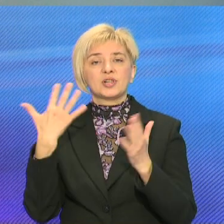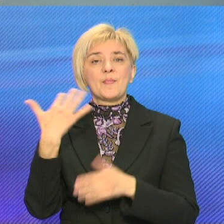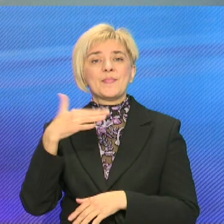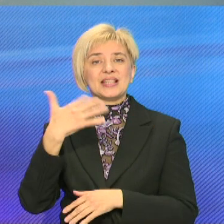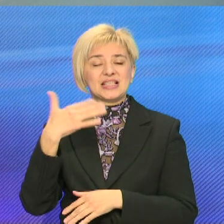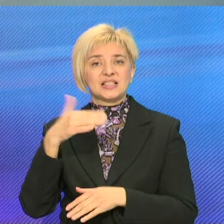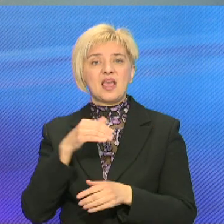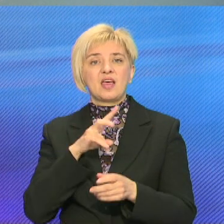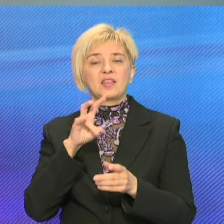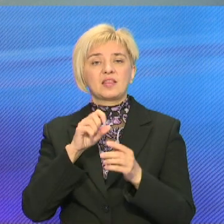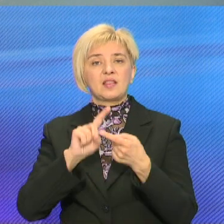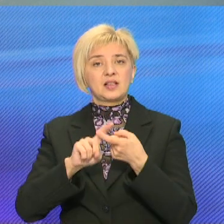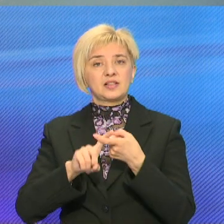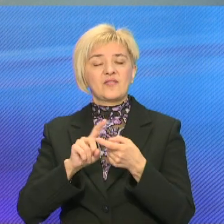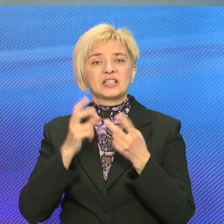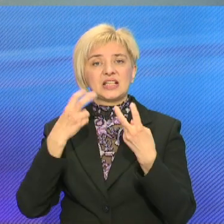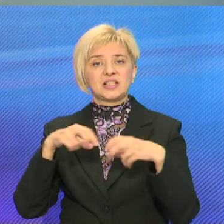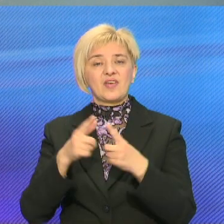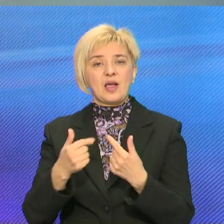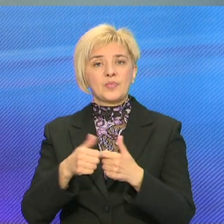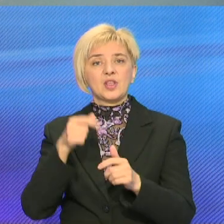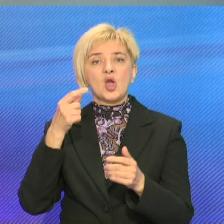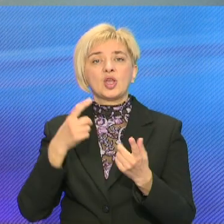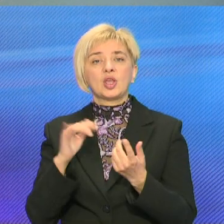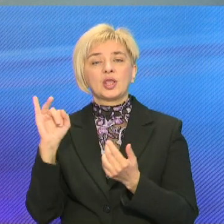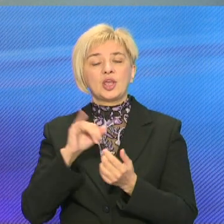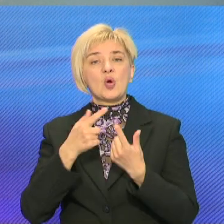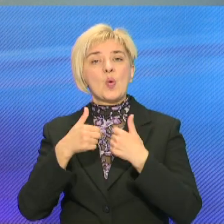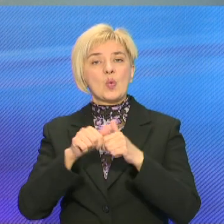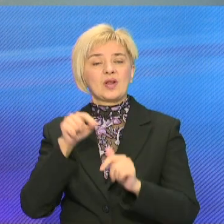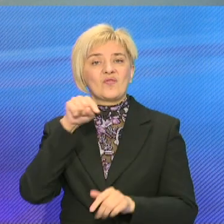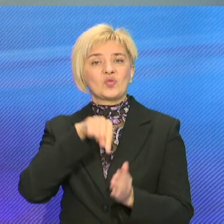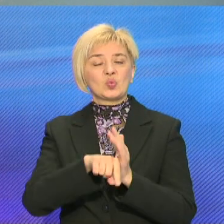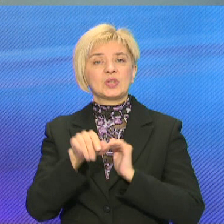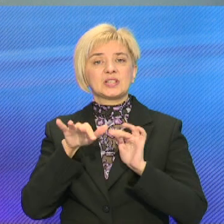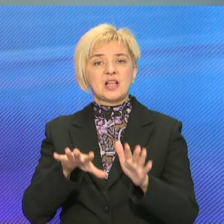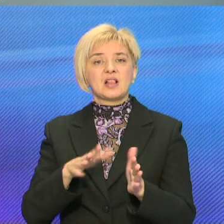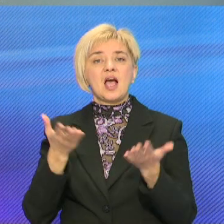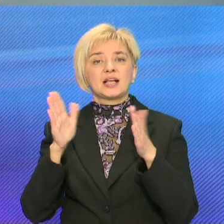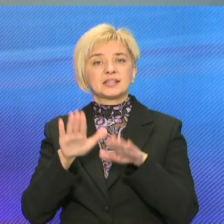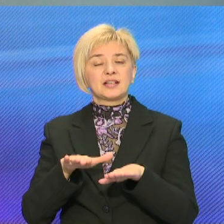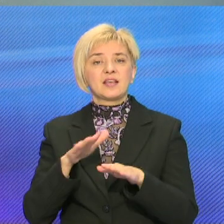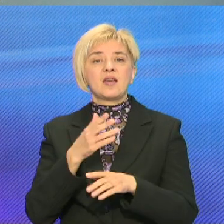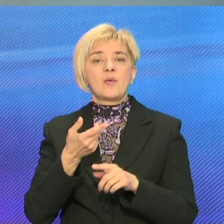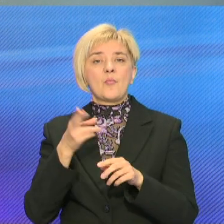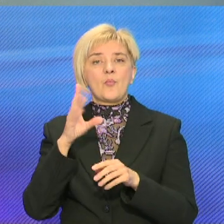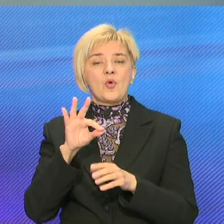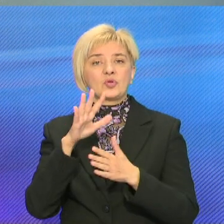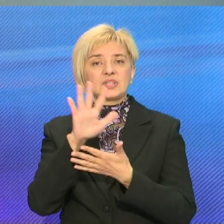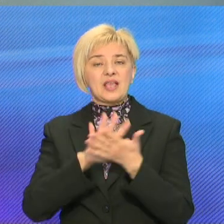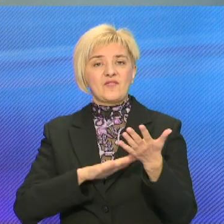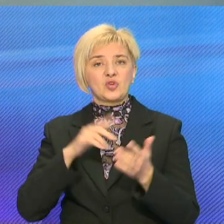постановления у Следственного комитета и органов внутренних справ, остальные по заявлению граждан. Как правило, разбирательство тычились